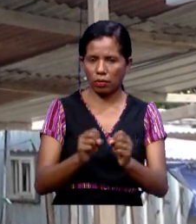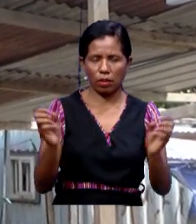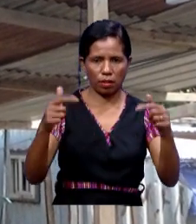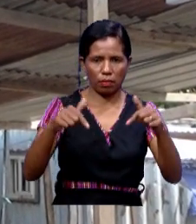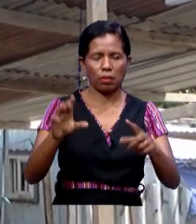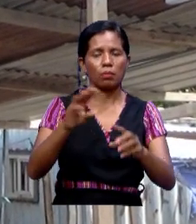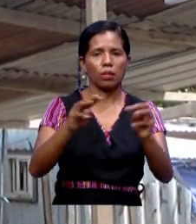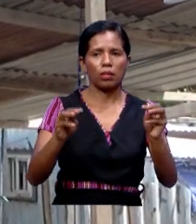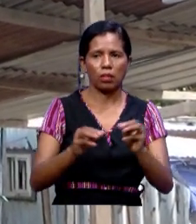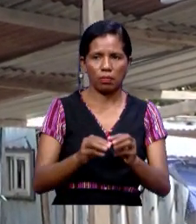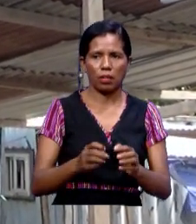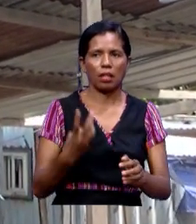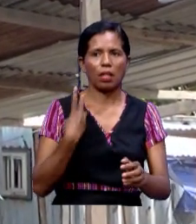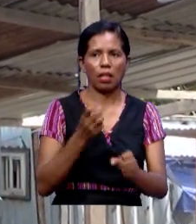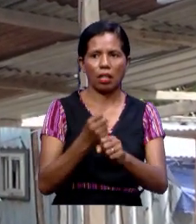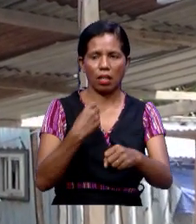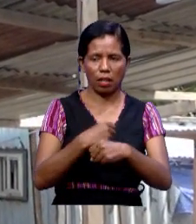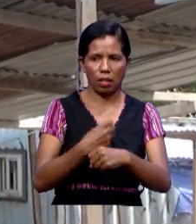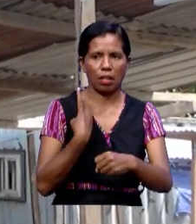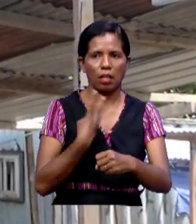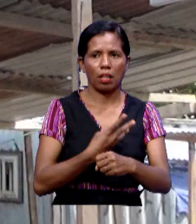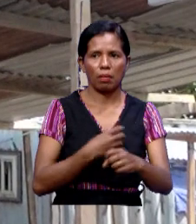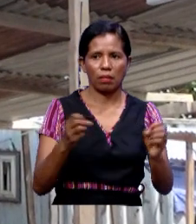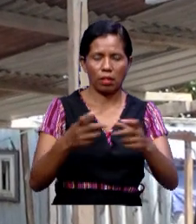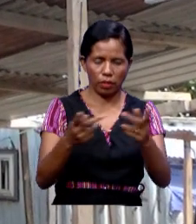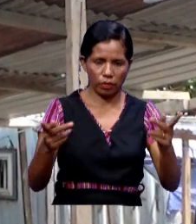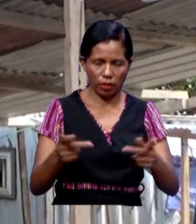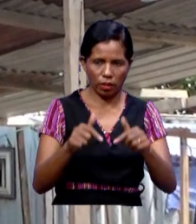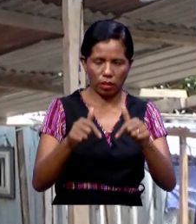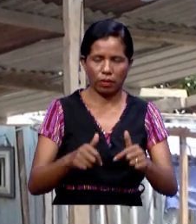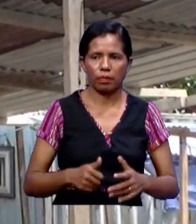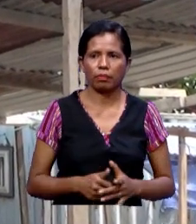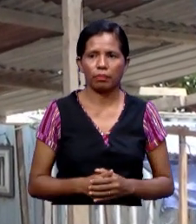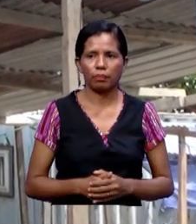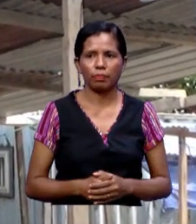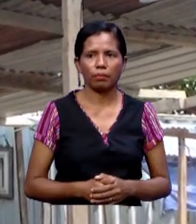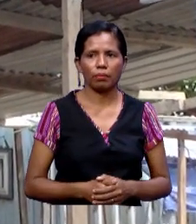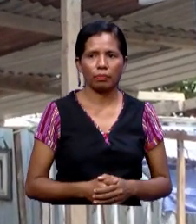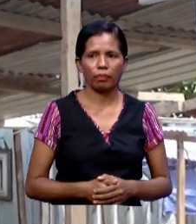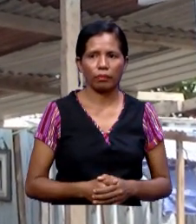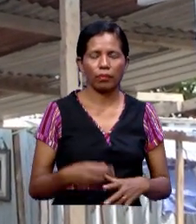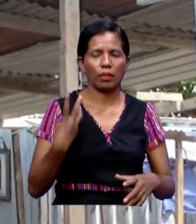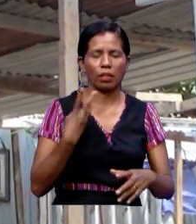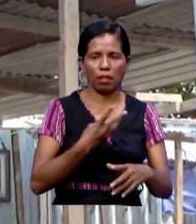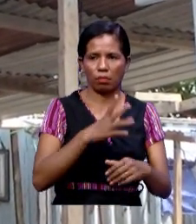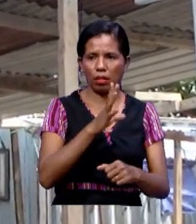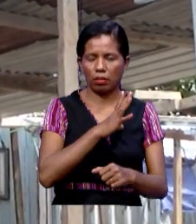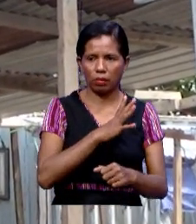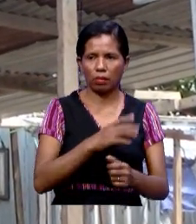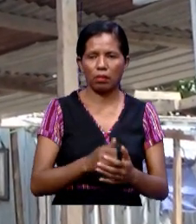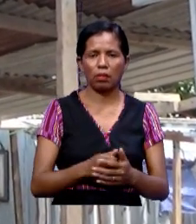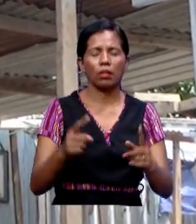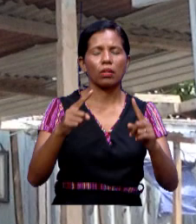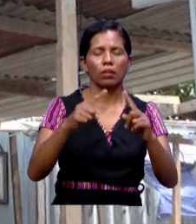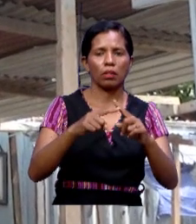ye fatine dene idene ne magam la me am la la menta ho fat wacerni nebe am hen to wahir